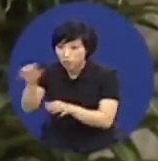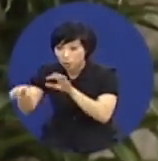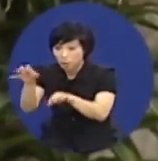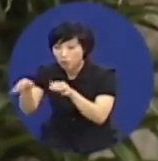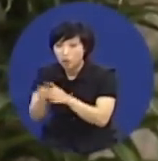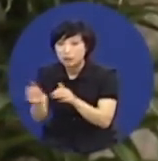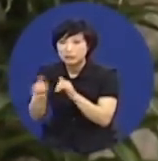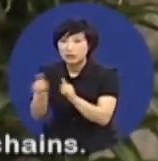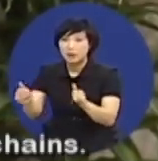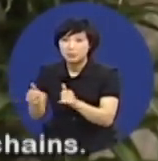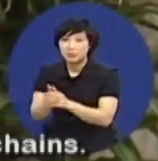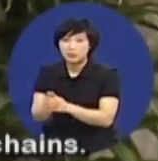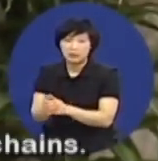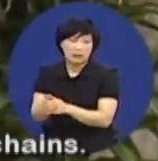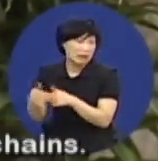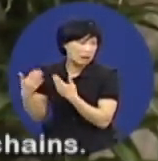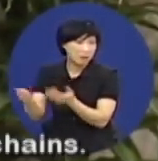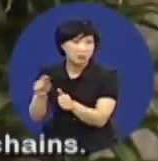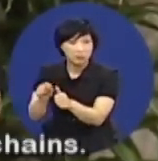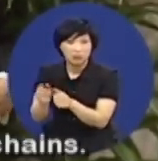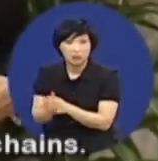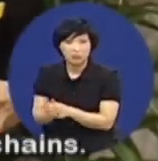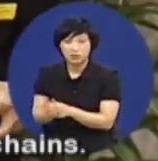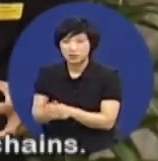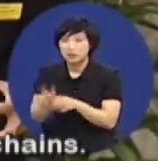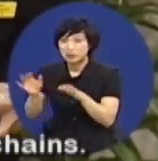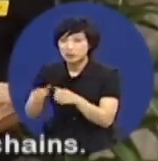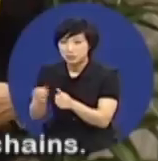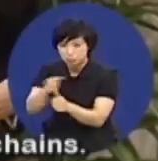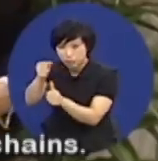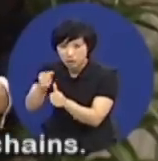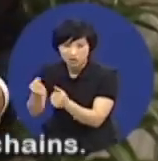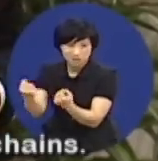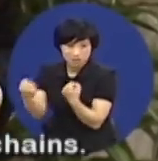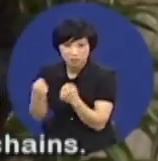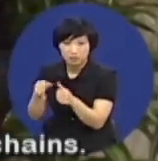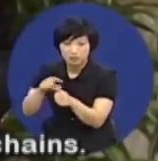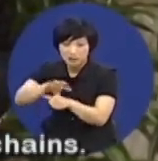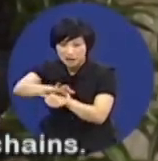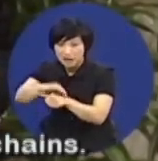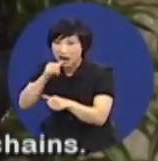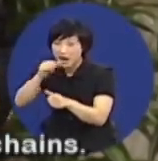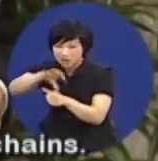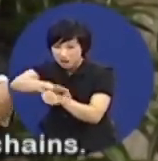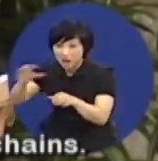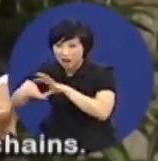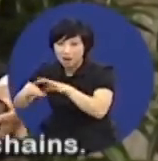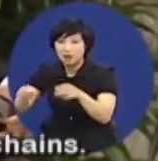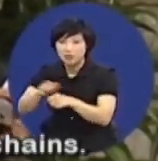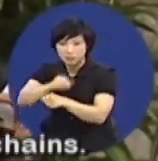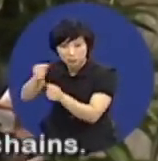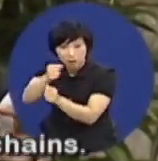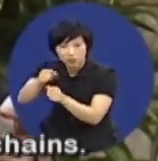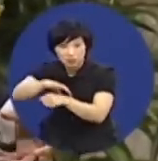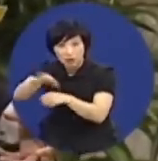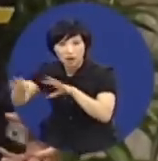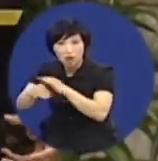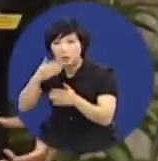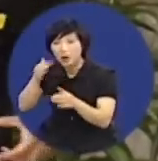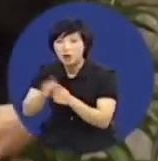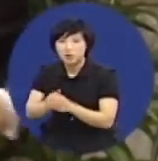声を出して鎖や足かせでつながれても、それを断ち切ってしまうほどの暴悪な男でした